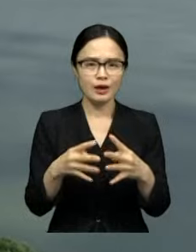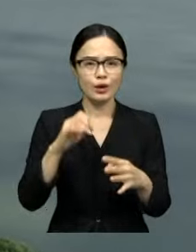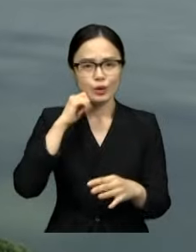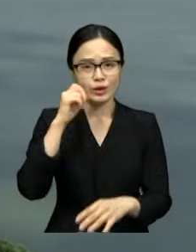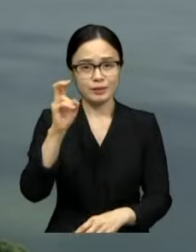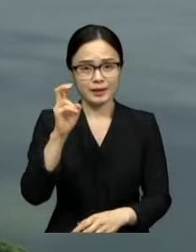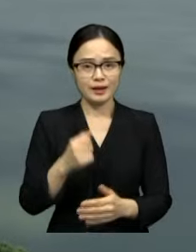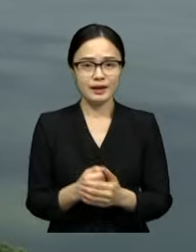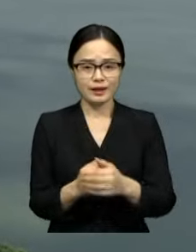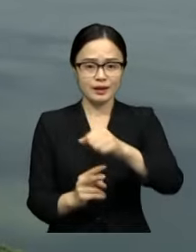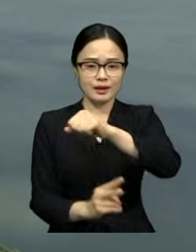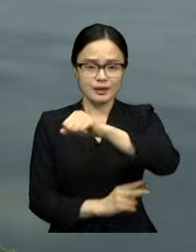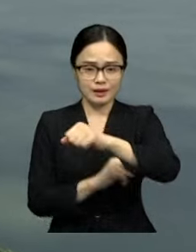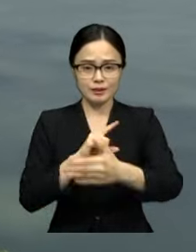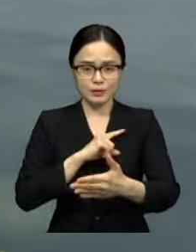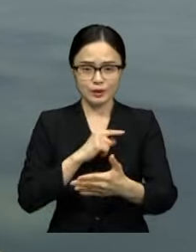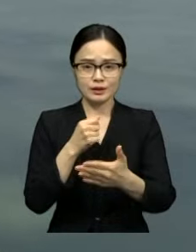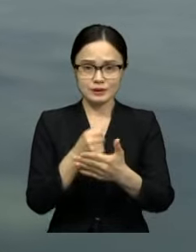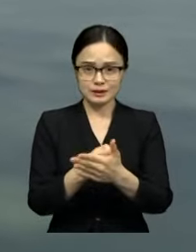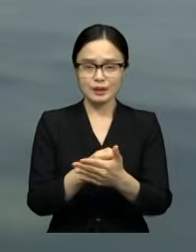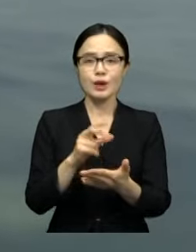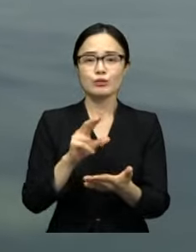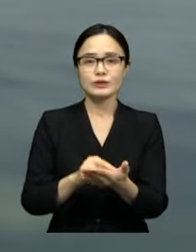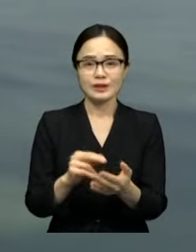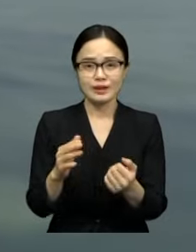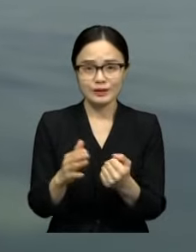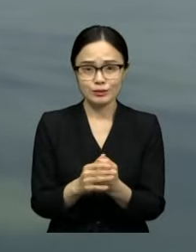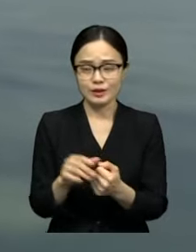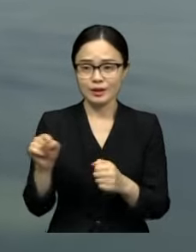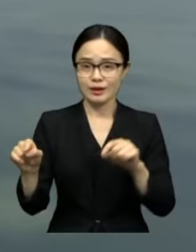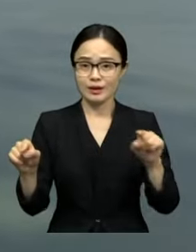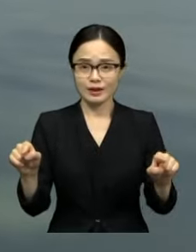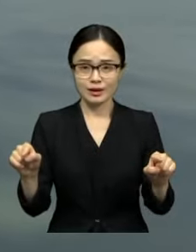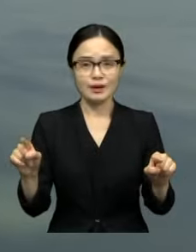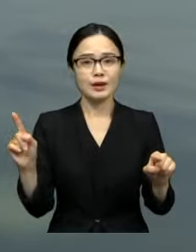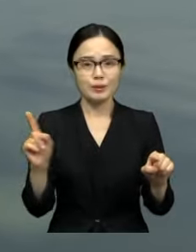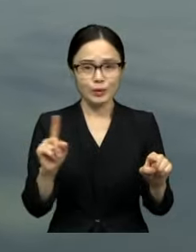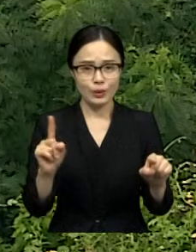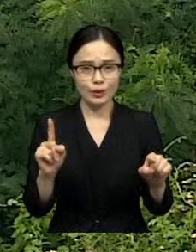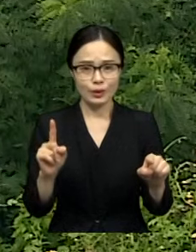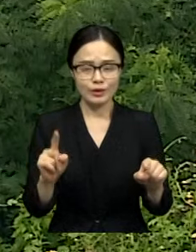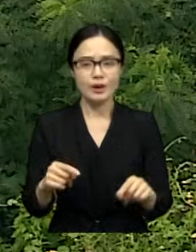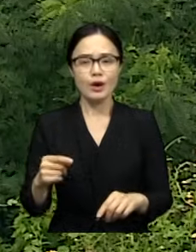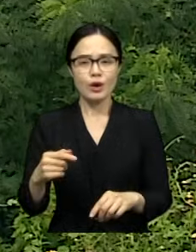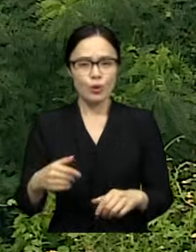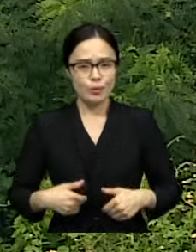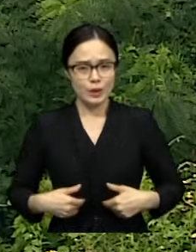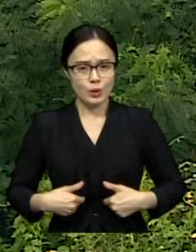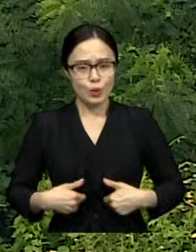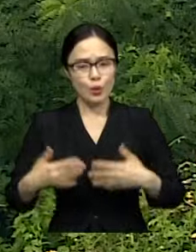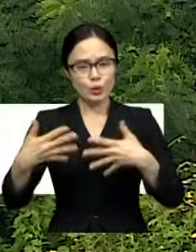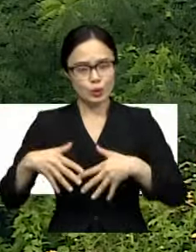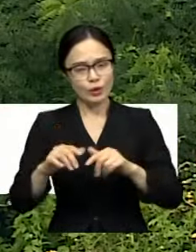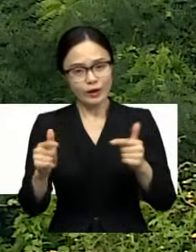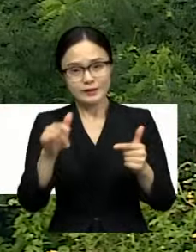명칭 제정을 두고 두 지자체가 강조해온 당위성은 다양합니다. 먼저